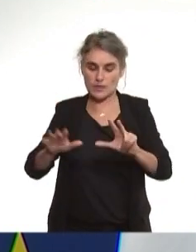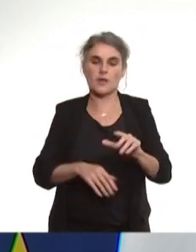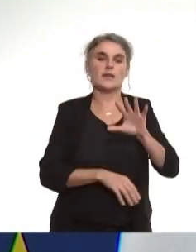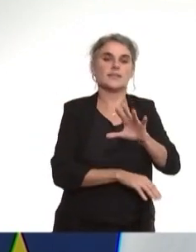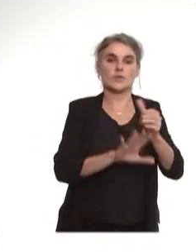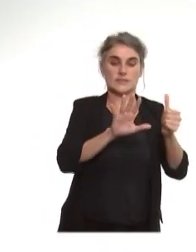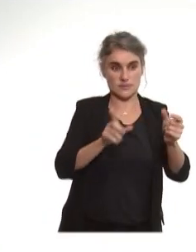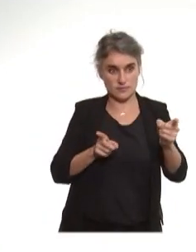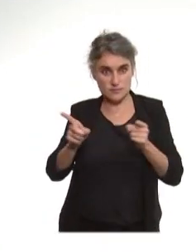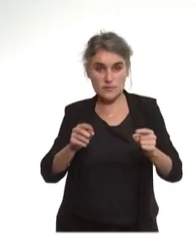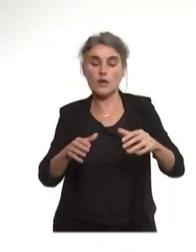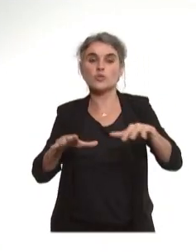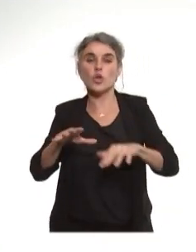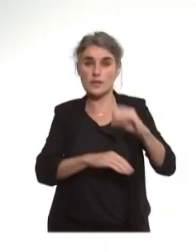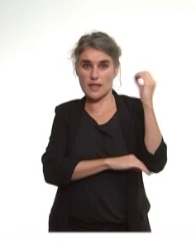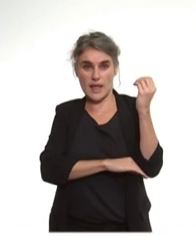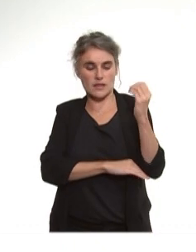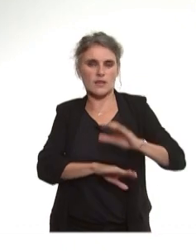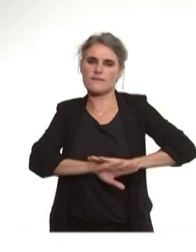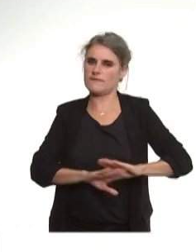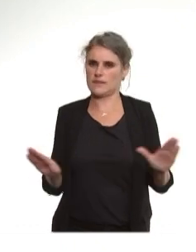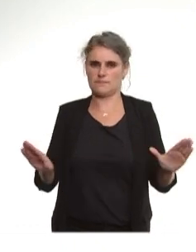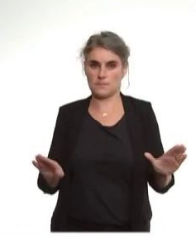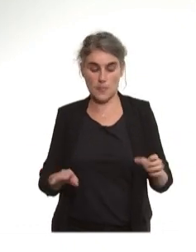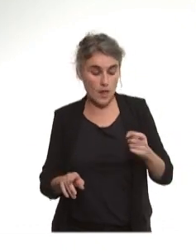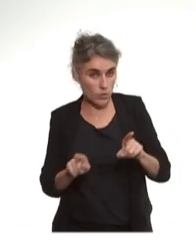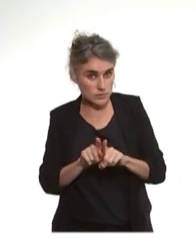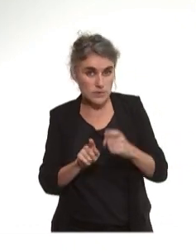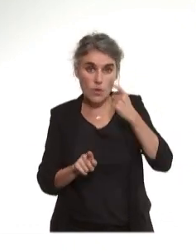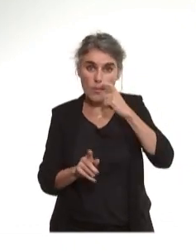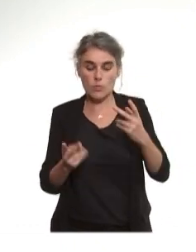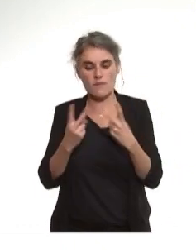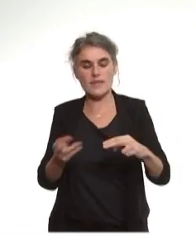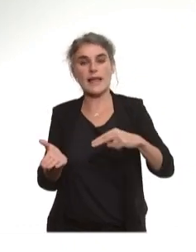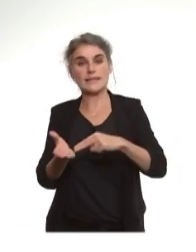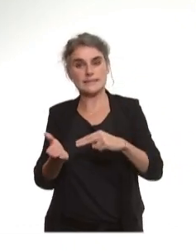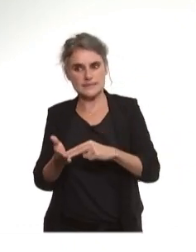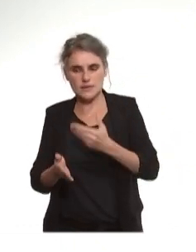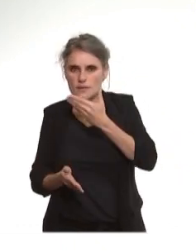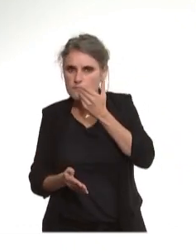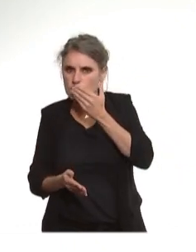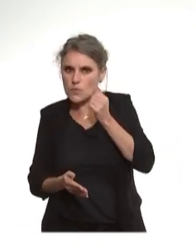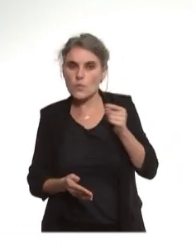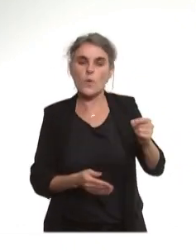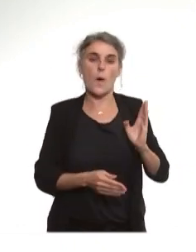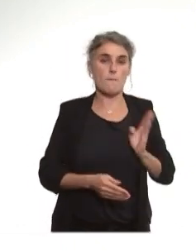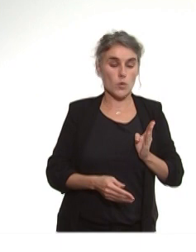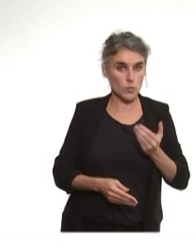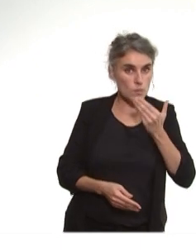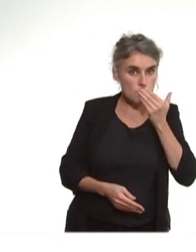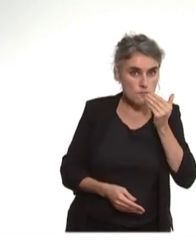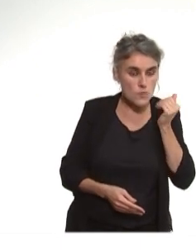et on enregistre une amélioration sensible de la situation sanitaire à nice à bordeaux une inflexion positive